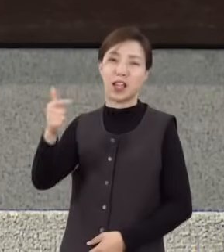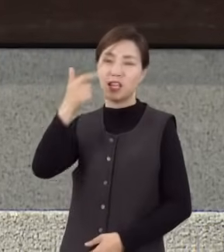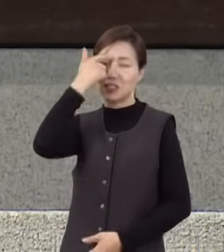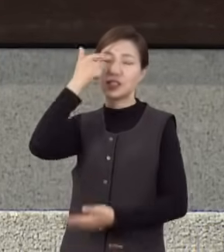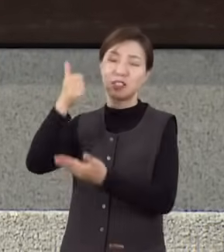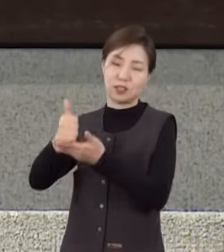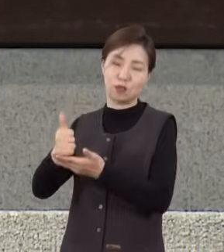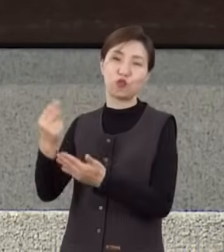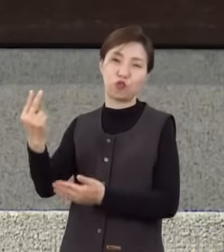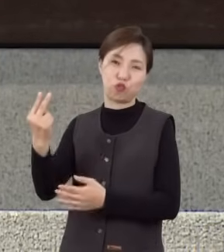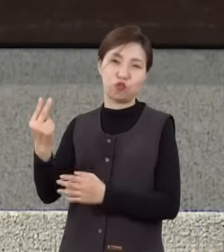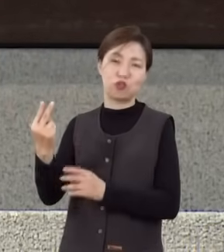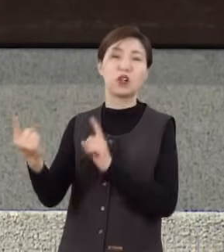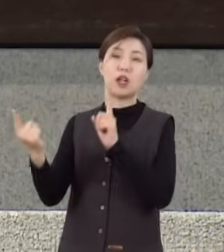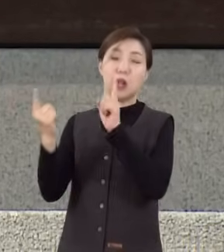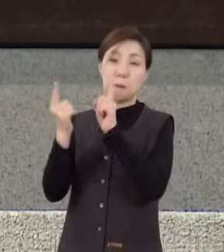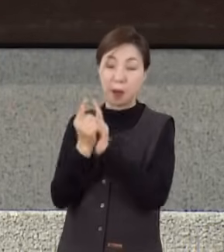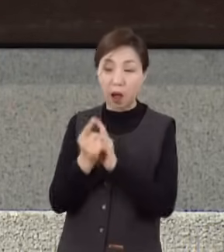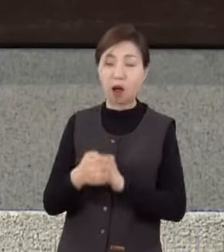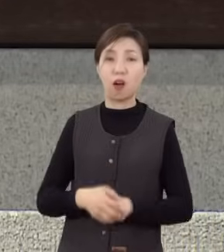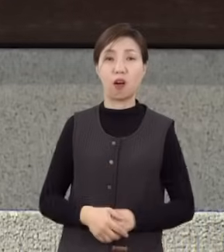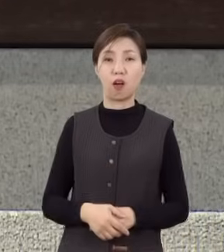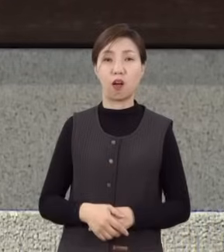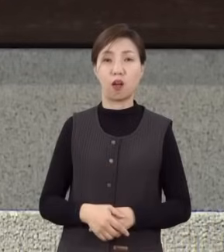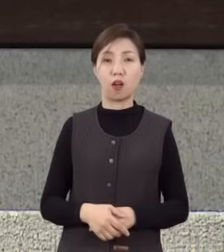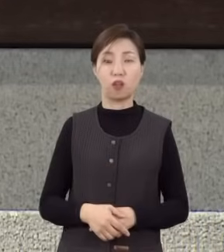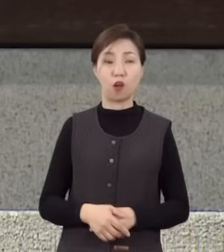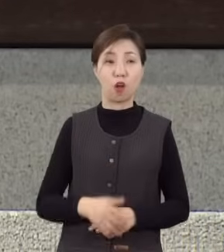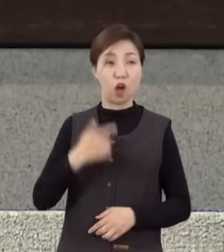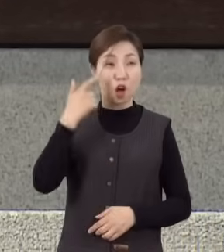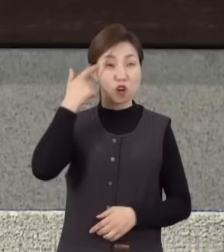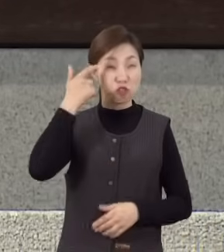놀았어요? 6일 동안 그냥